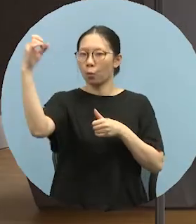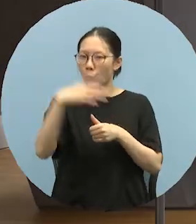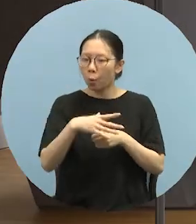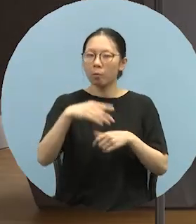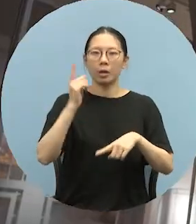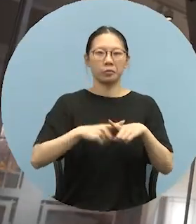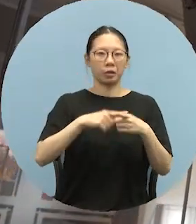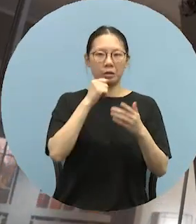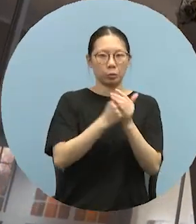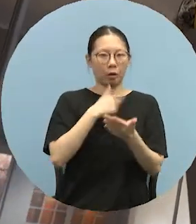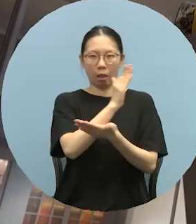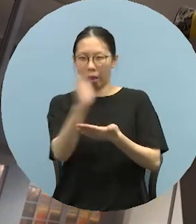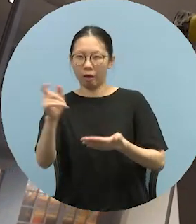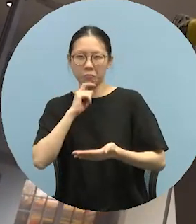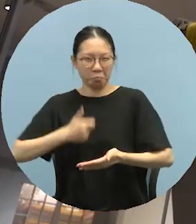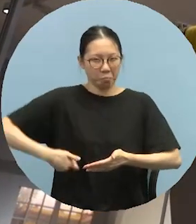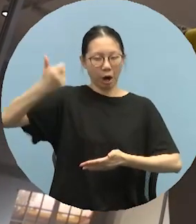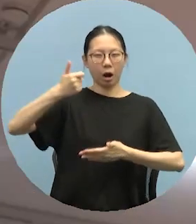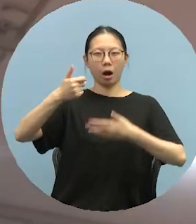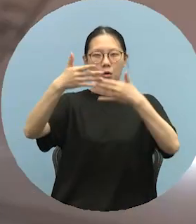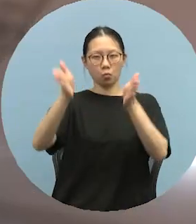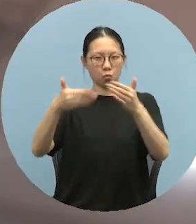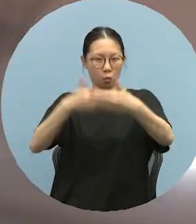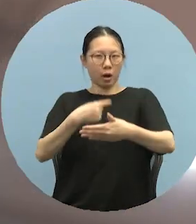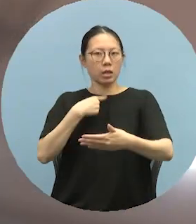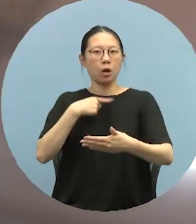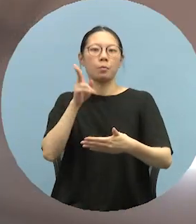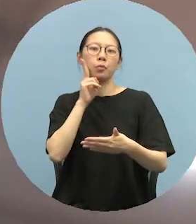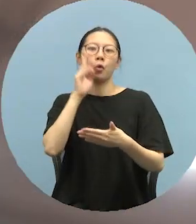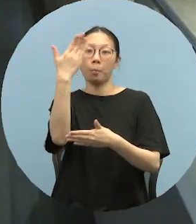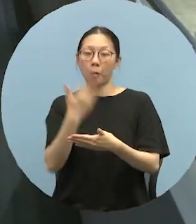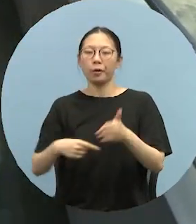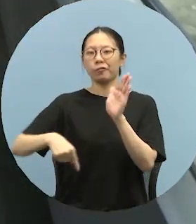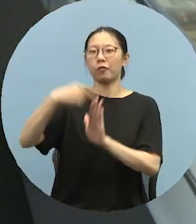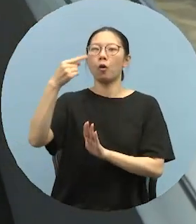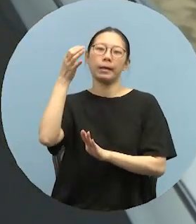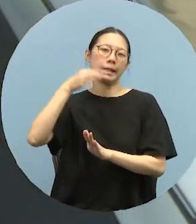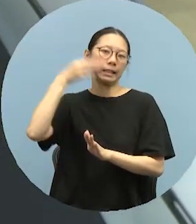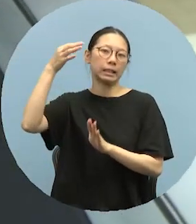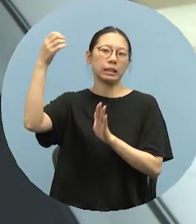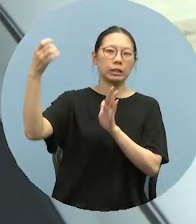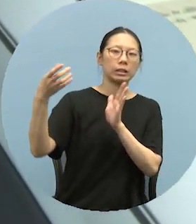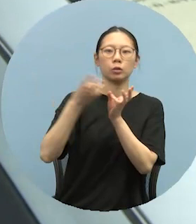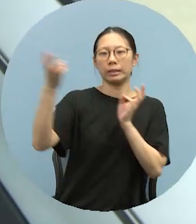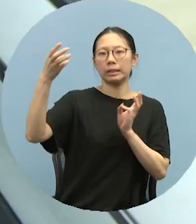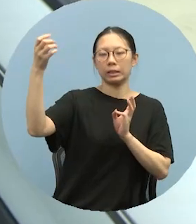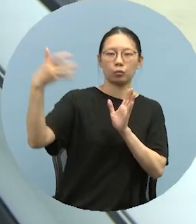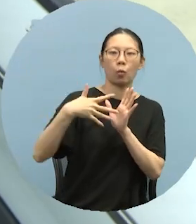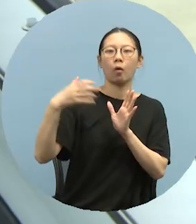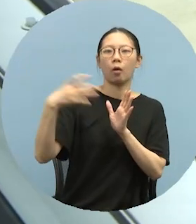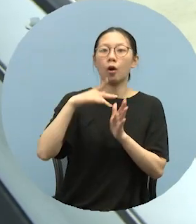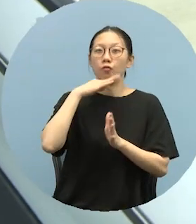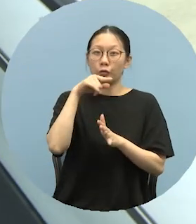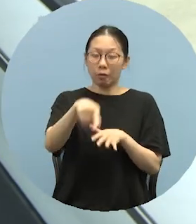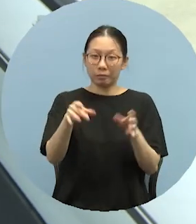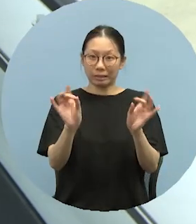顶级展柜保护。塊玻璃防止紫外線破壞文物。 如果是植物性顏料呢，就光很強的